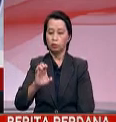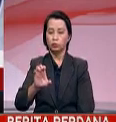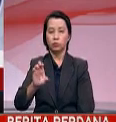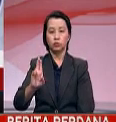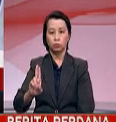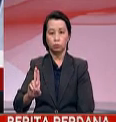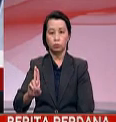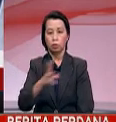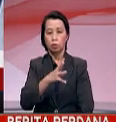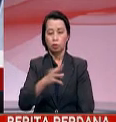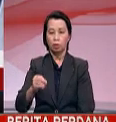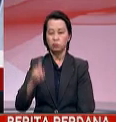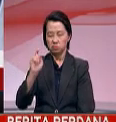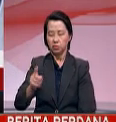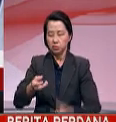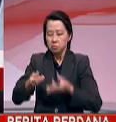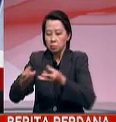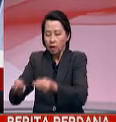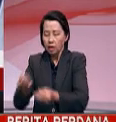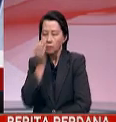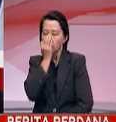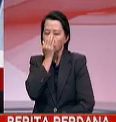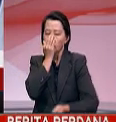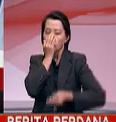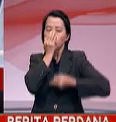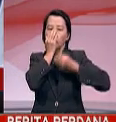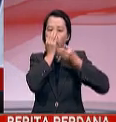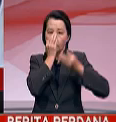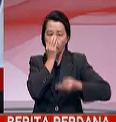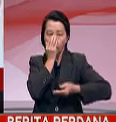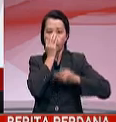rapi ICU dan memerlukan bantuan pernafasan.